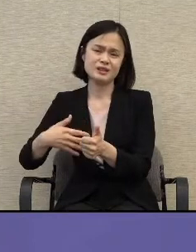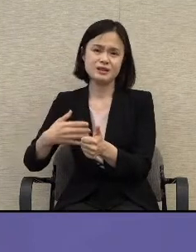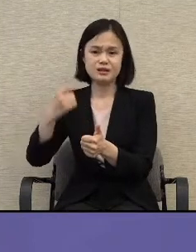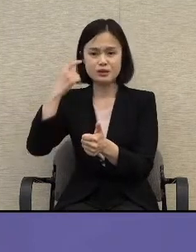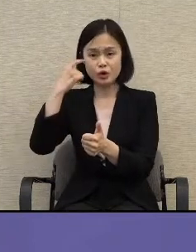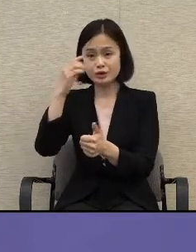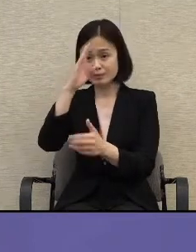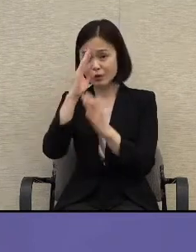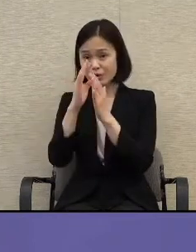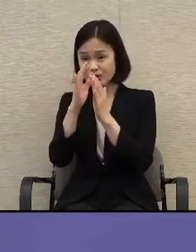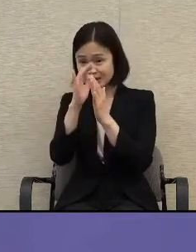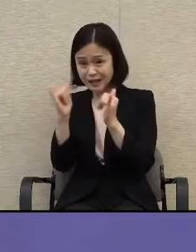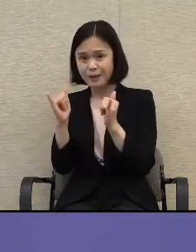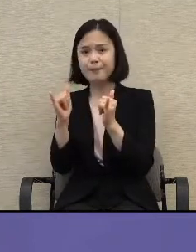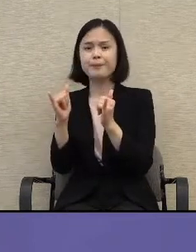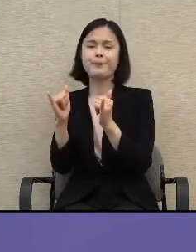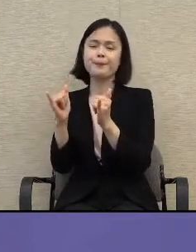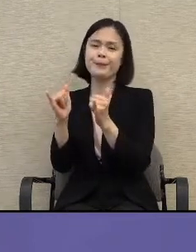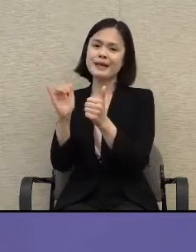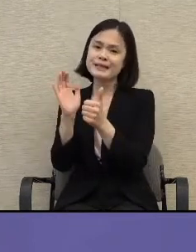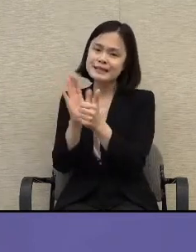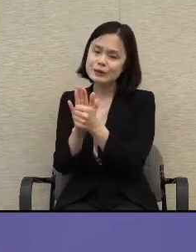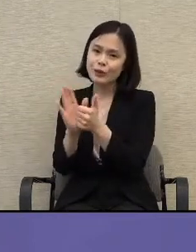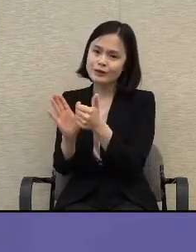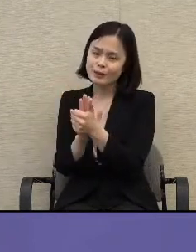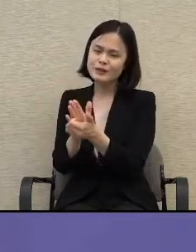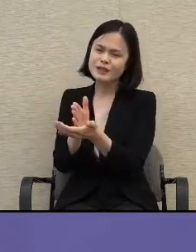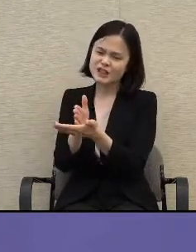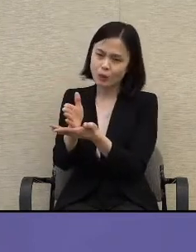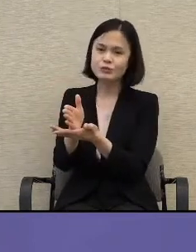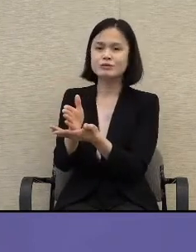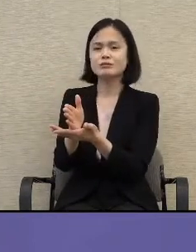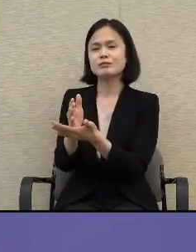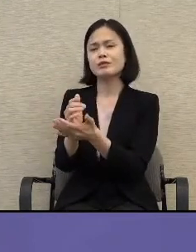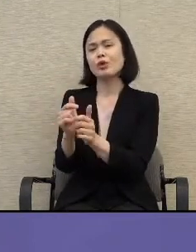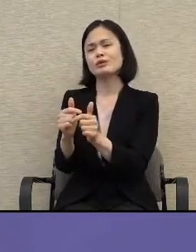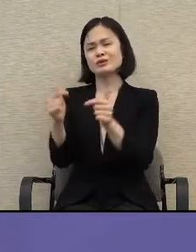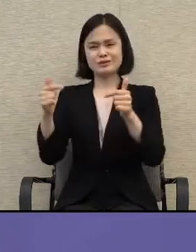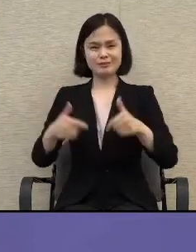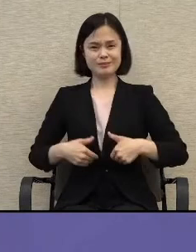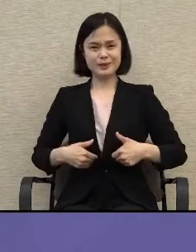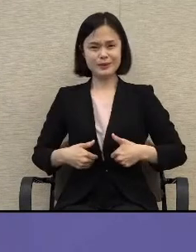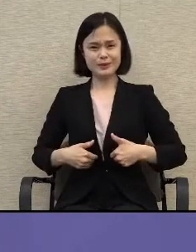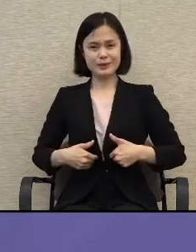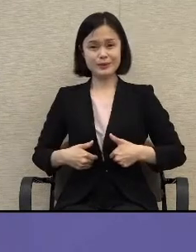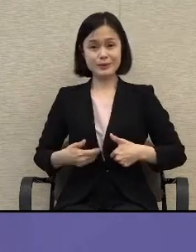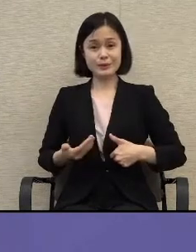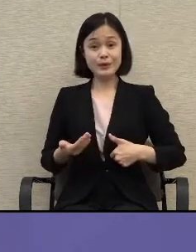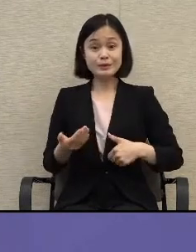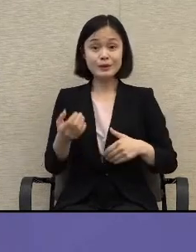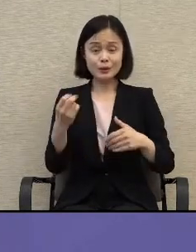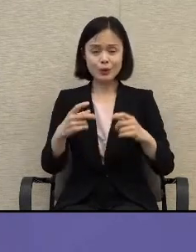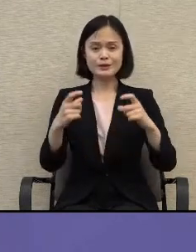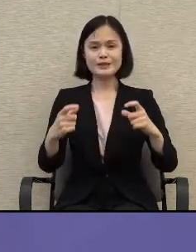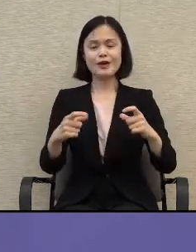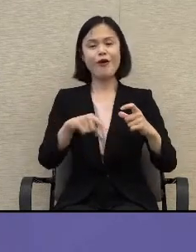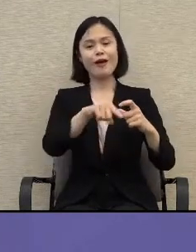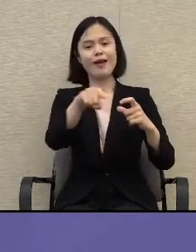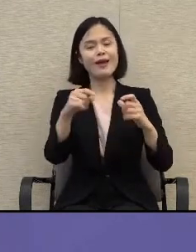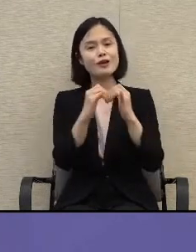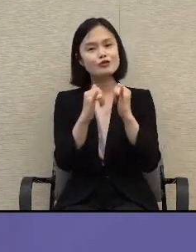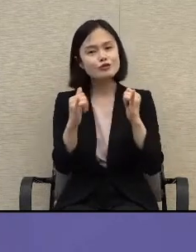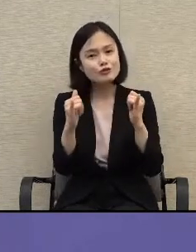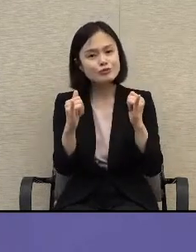인프라가 없는 상황이고 대표적으로 저희가 언급을 하는 것이 지역사회에서 정말 회복할 수 있고 재활을 할수 있도록 지원하는 정신재활